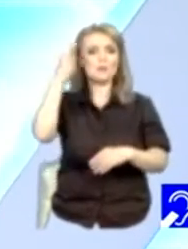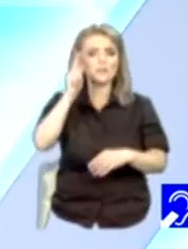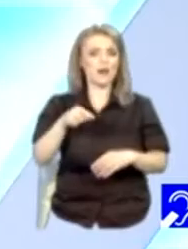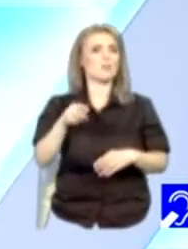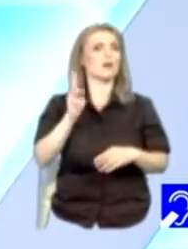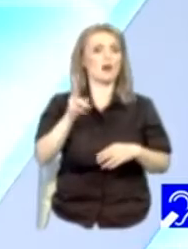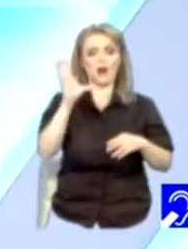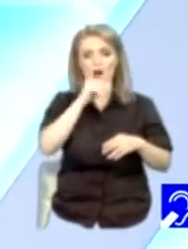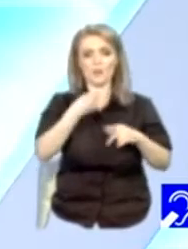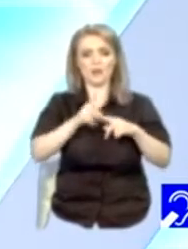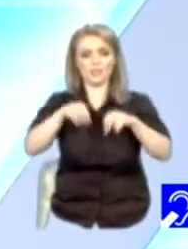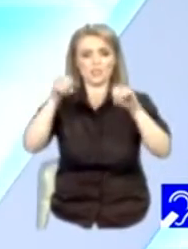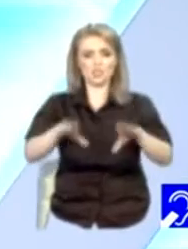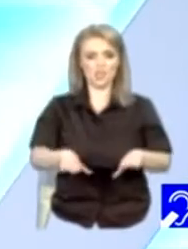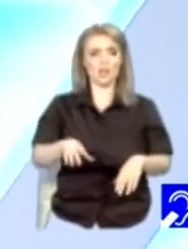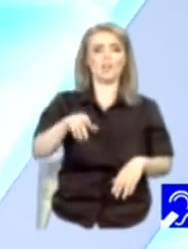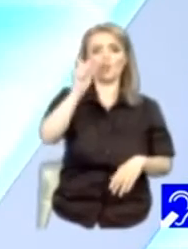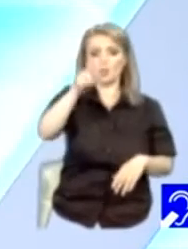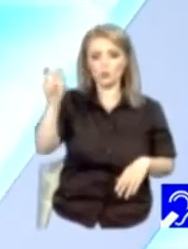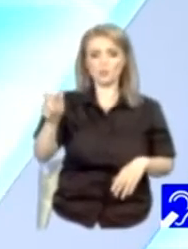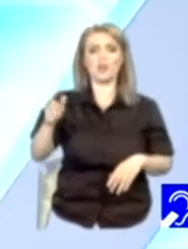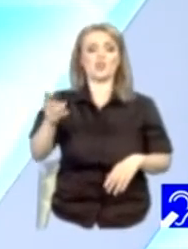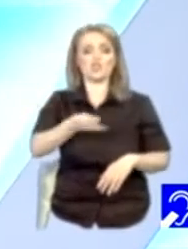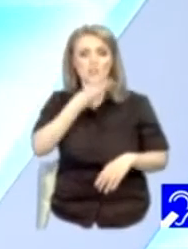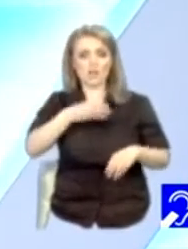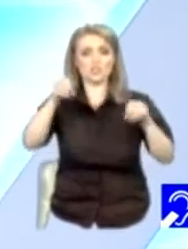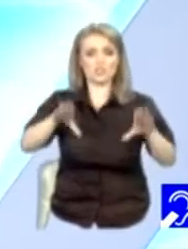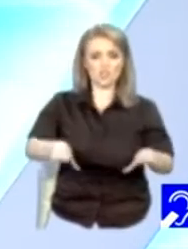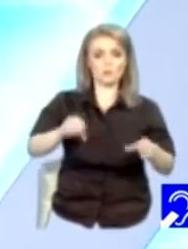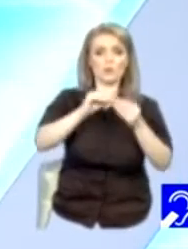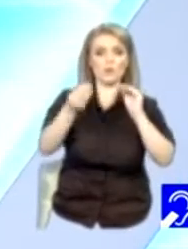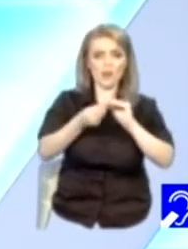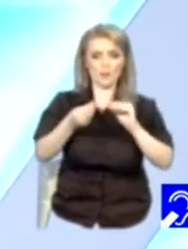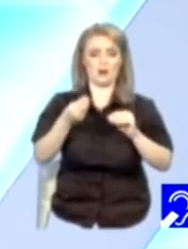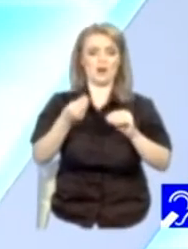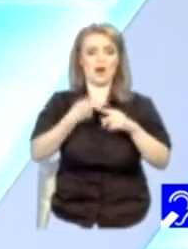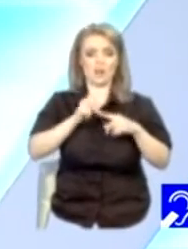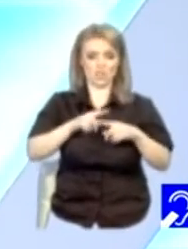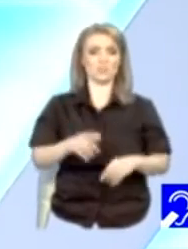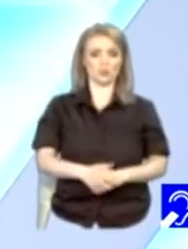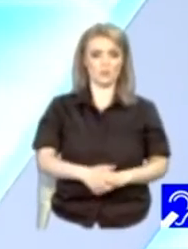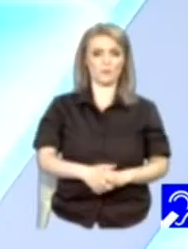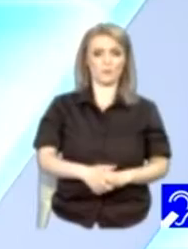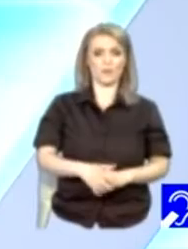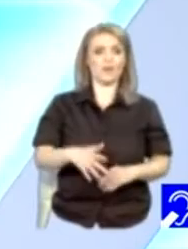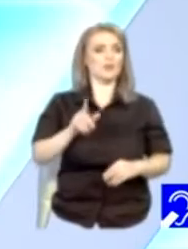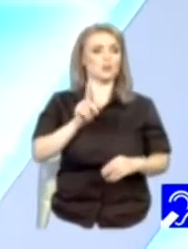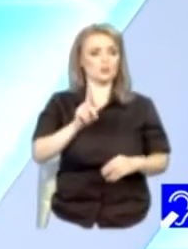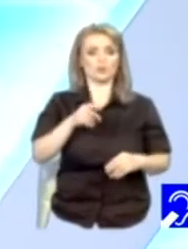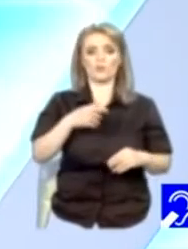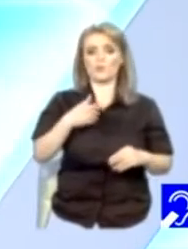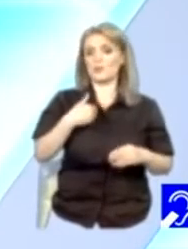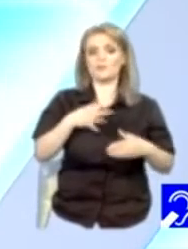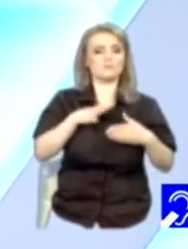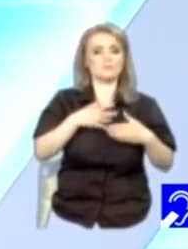prin care cetățenii își doresc soluționarea acestor probleme și deseori colaborarea cu autoritățile nu este